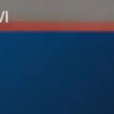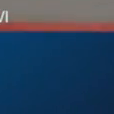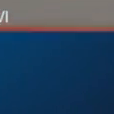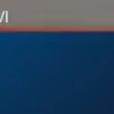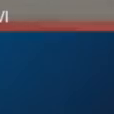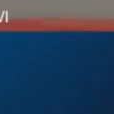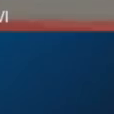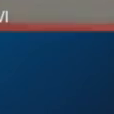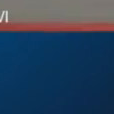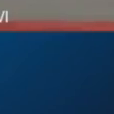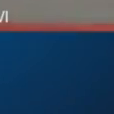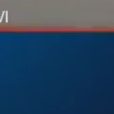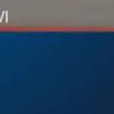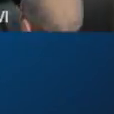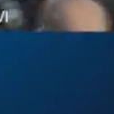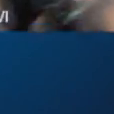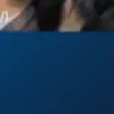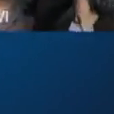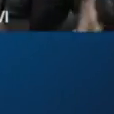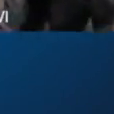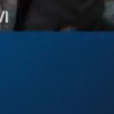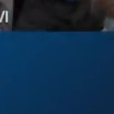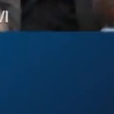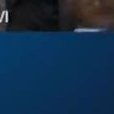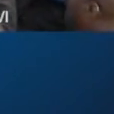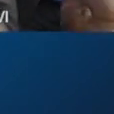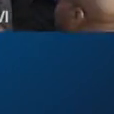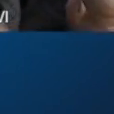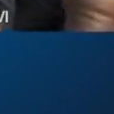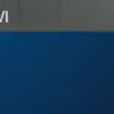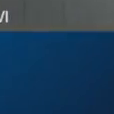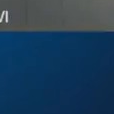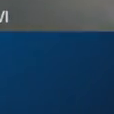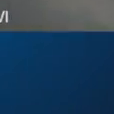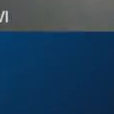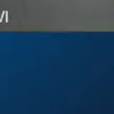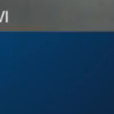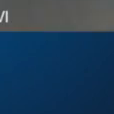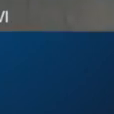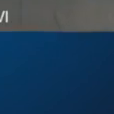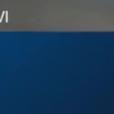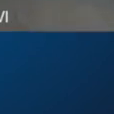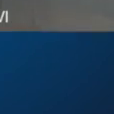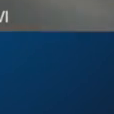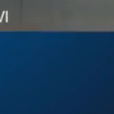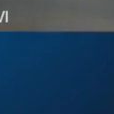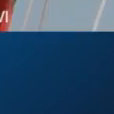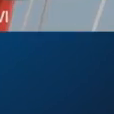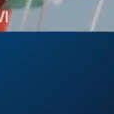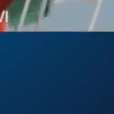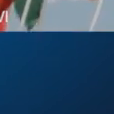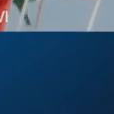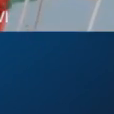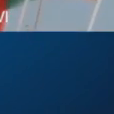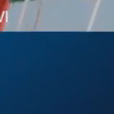voix du Maroc Mohamed VI est arrivé hier soir ici à Abidjan après Bamako, le séjour du roi marocain placé sous le signe de la